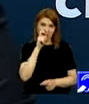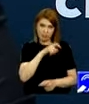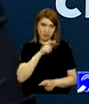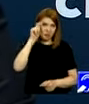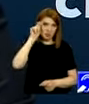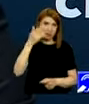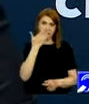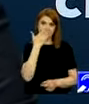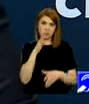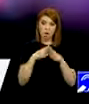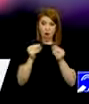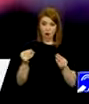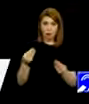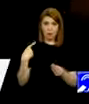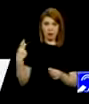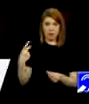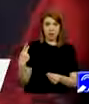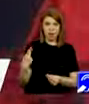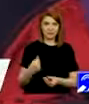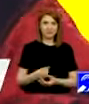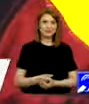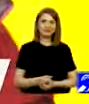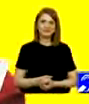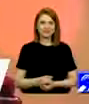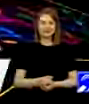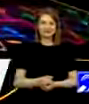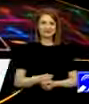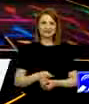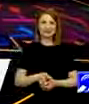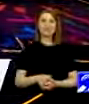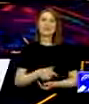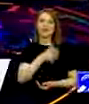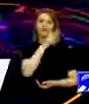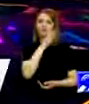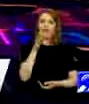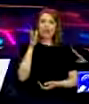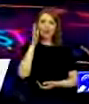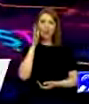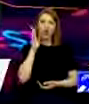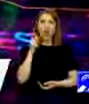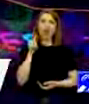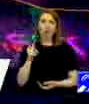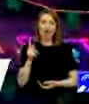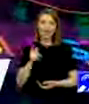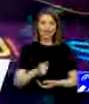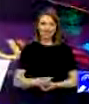de România, țara pe care noi o iubim.